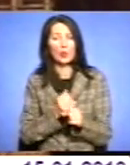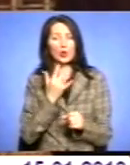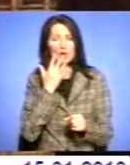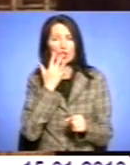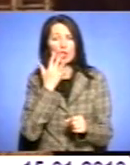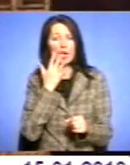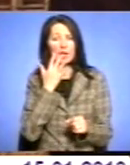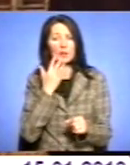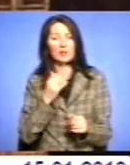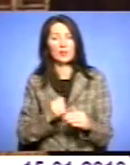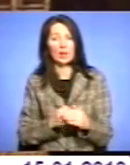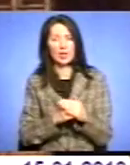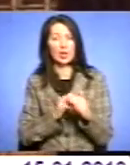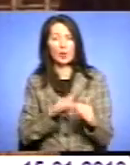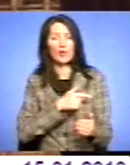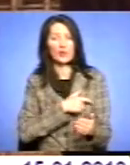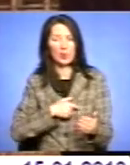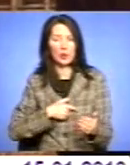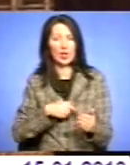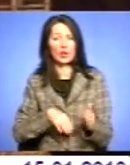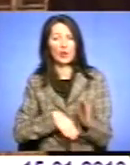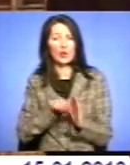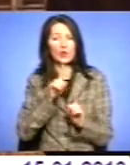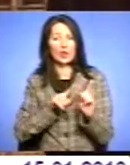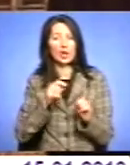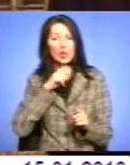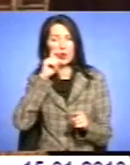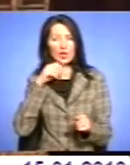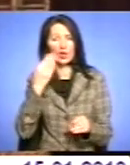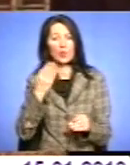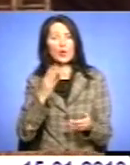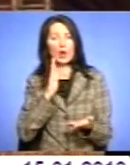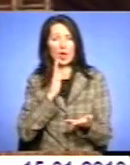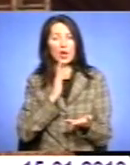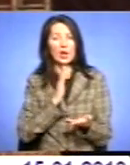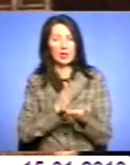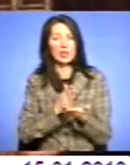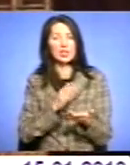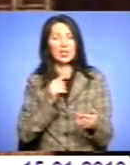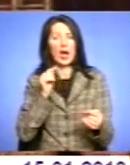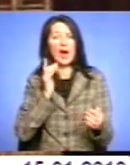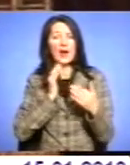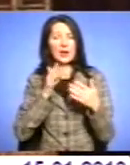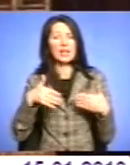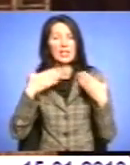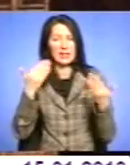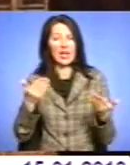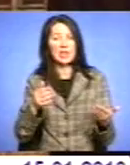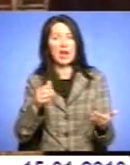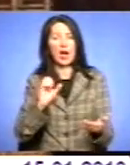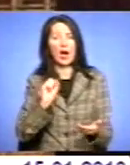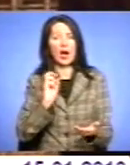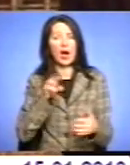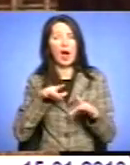був депутатом Верховної Ради України. Власне, йому належала ідея акту Злуки, тобто єднання між Східною і Західною Україною,